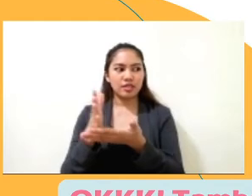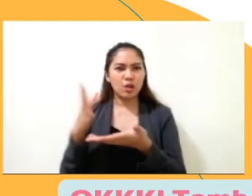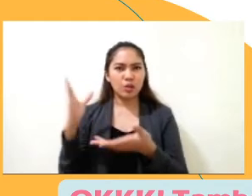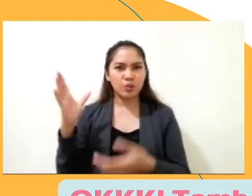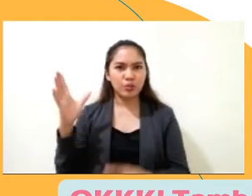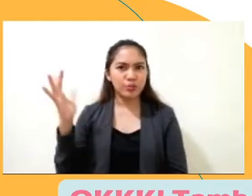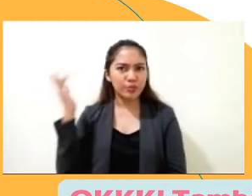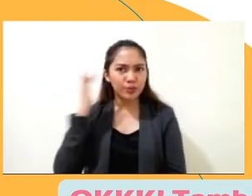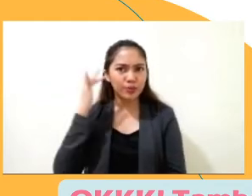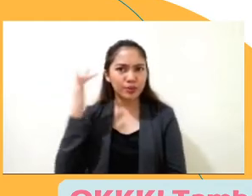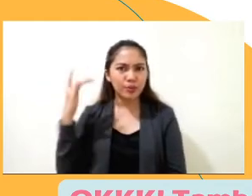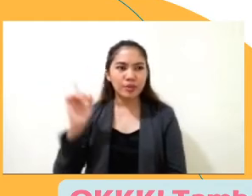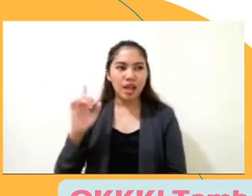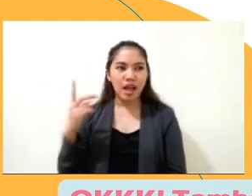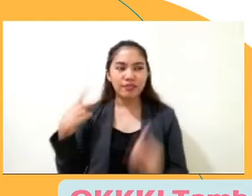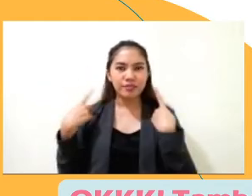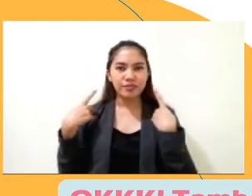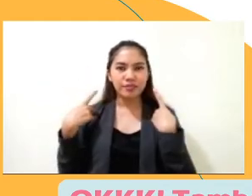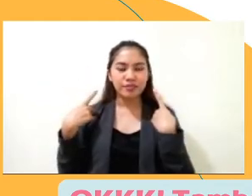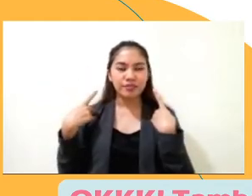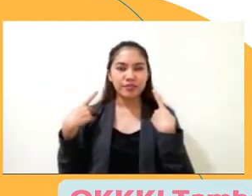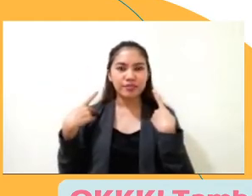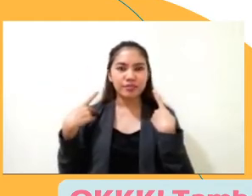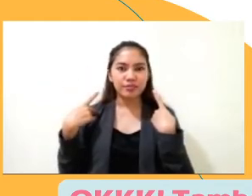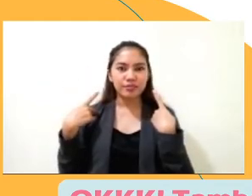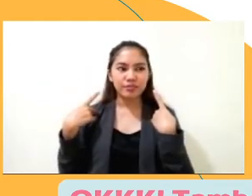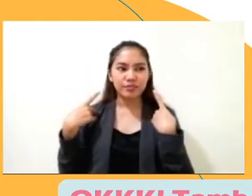we share in this kind of,